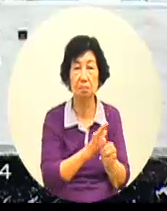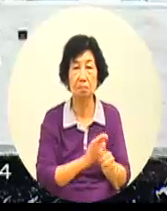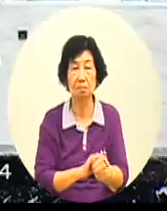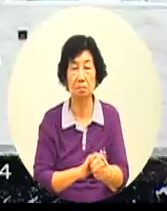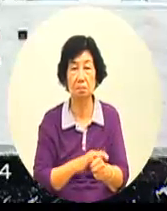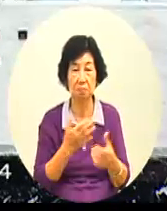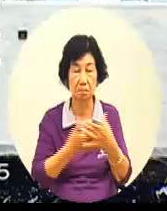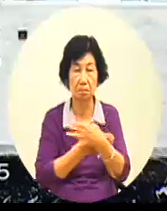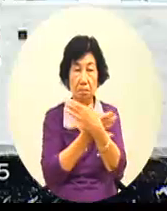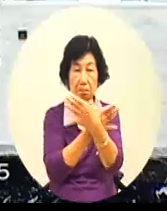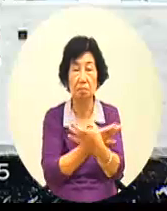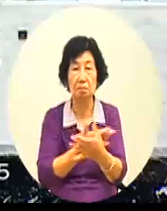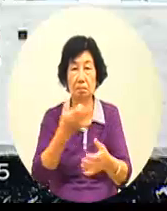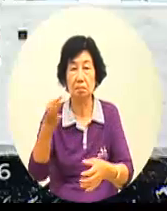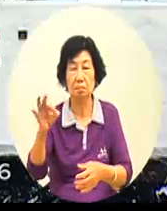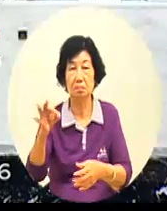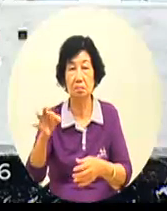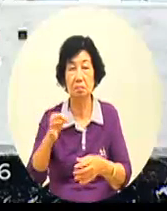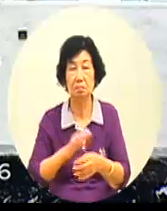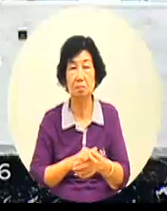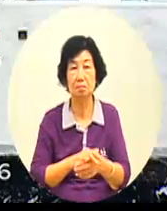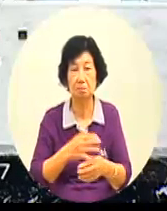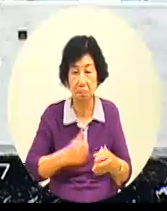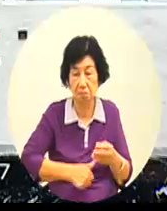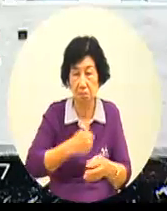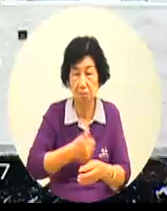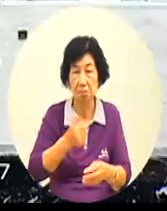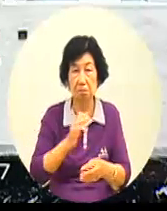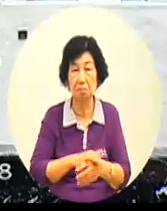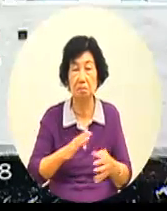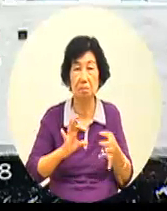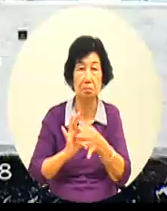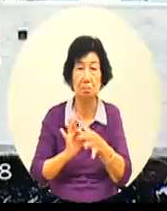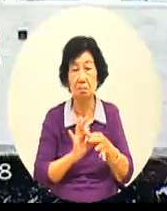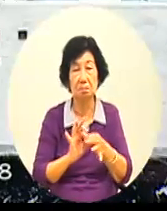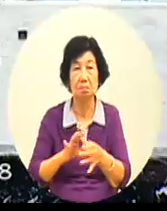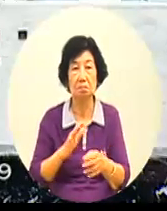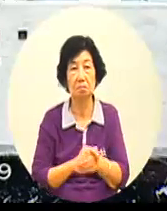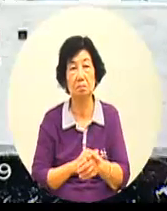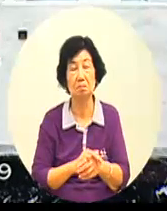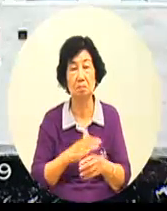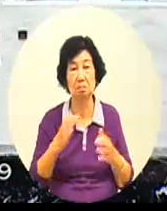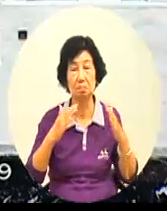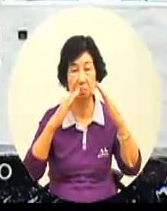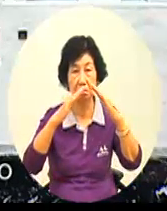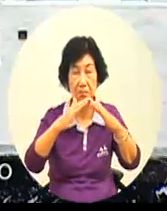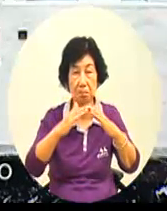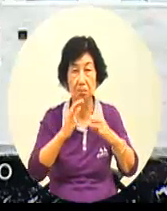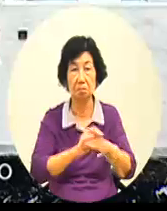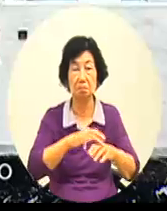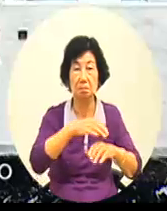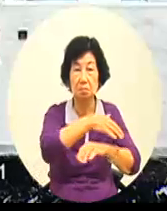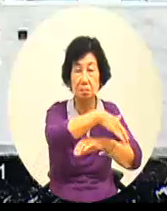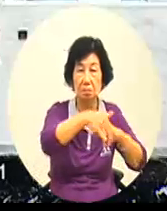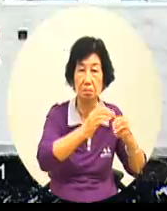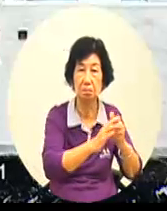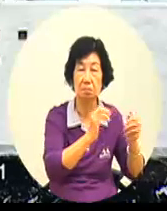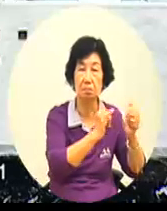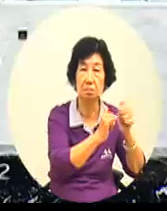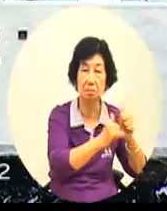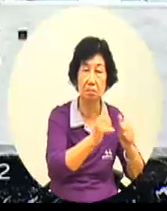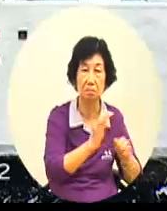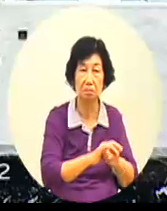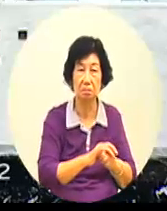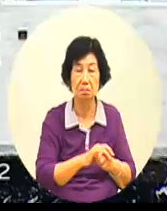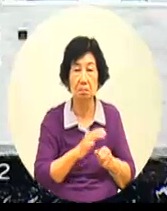奖金的部分呢，能够呢实质。关心我们的都会区的乡亲哦，因为他们常常到我服务处在